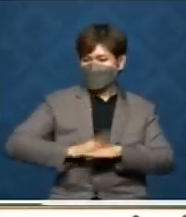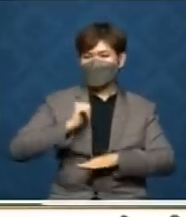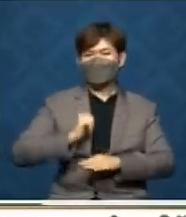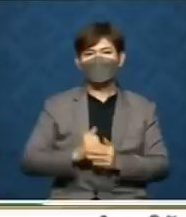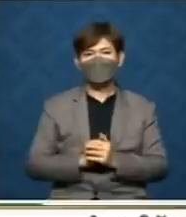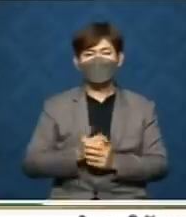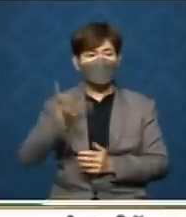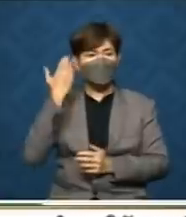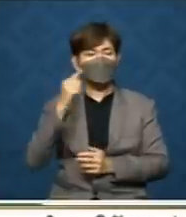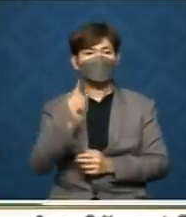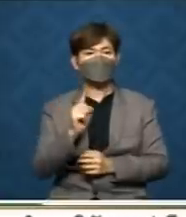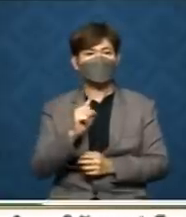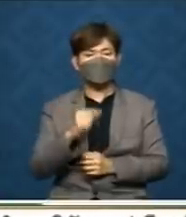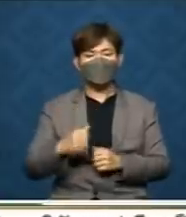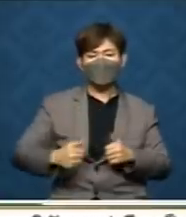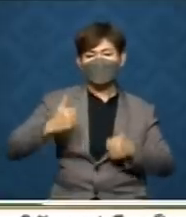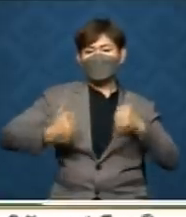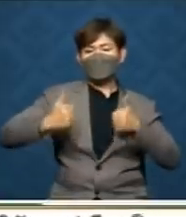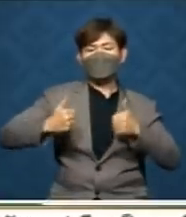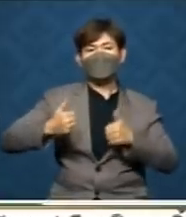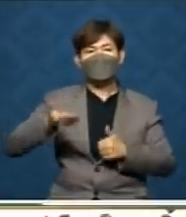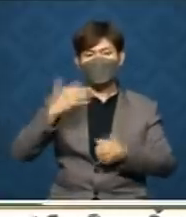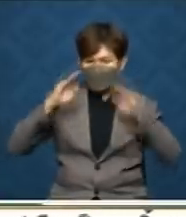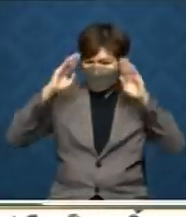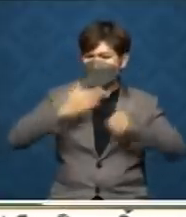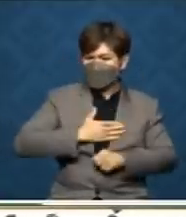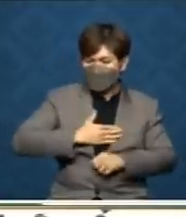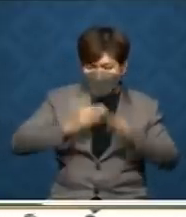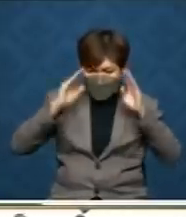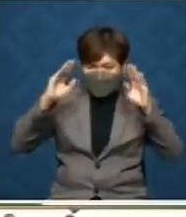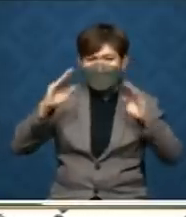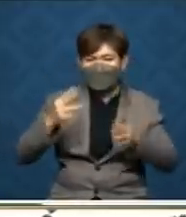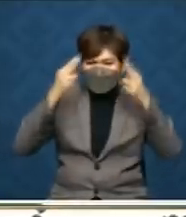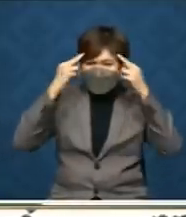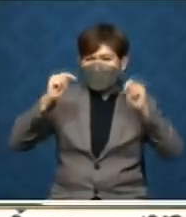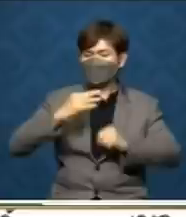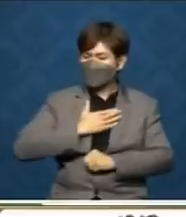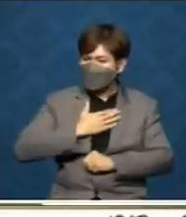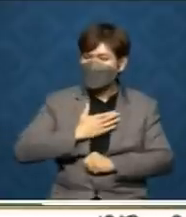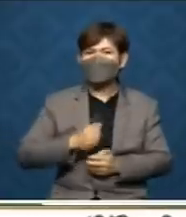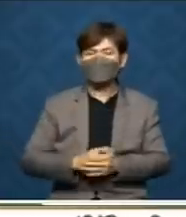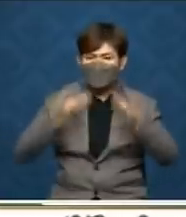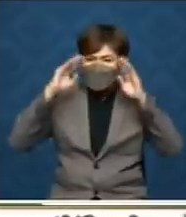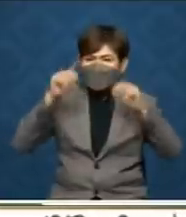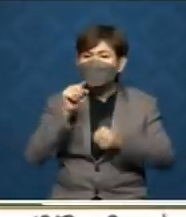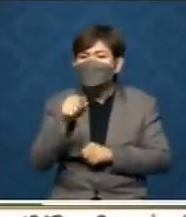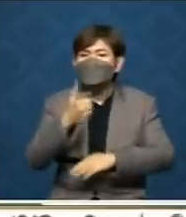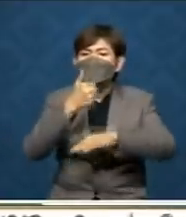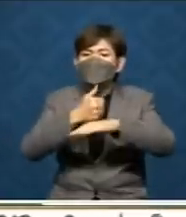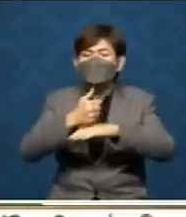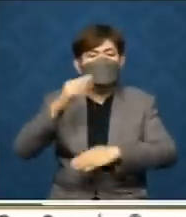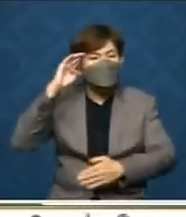วันก่อนก็เห็นบัพกันอยู่นี่ประสบการณ์ผมเยอะนะผมเป็นนายกนะประสบการณ์คุณเป็นผบ.